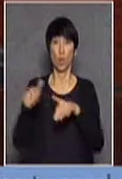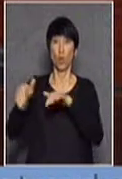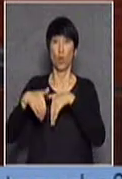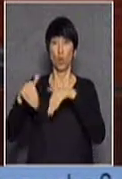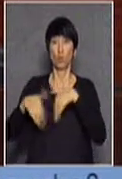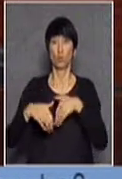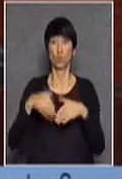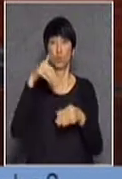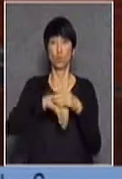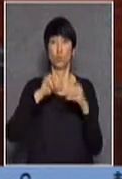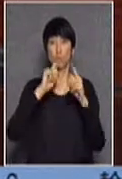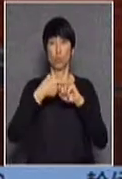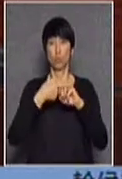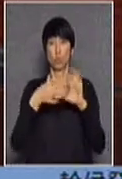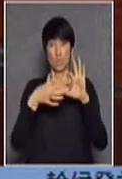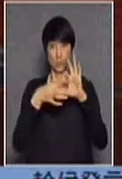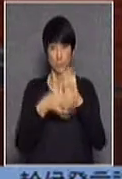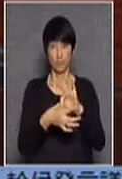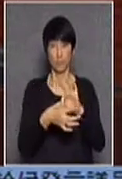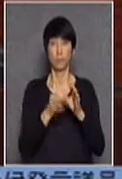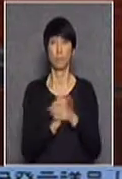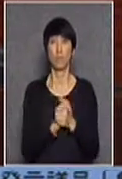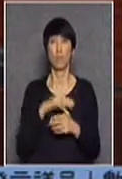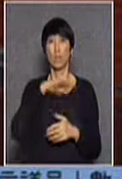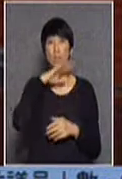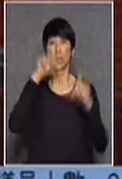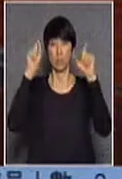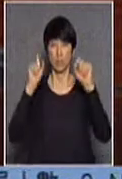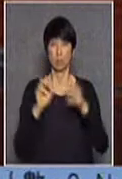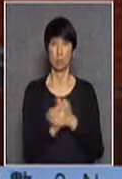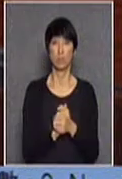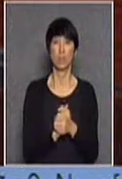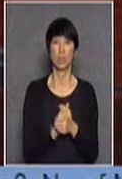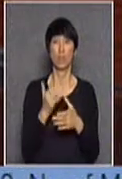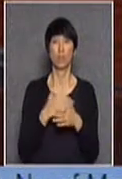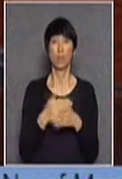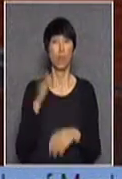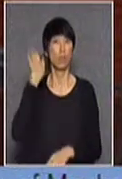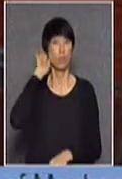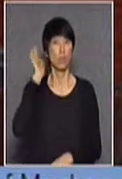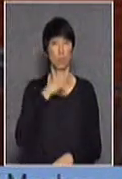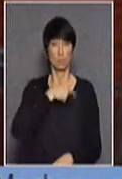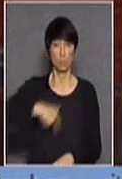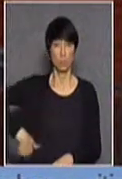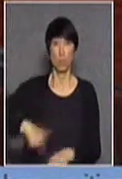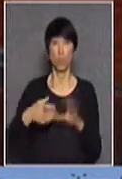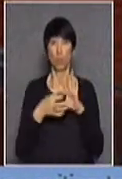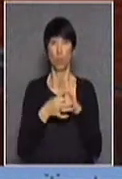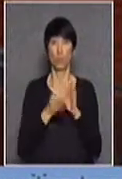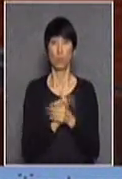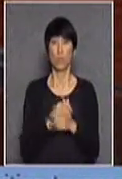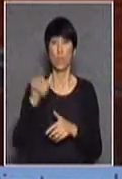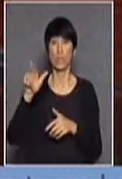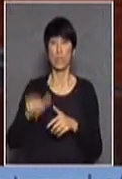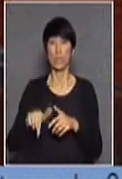呢，係有個直接同埋必然嘅關係。我會詳細解釋點解會咁。因為剛才我聽有些議員講一些關於原居民選舉方